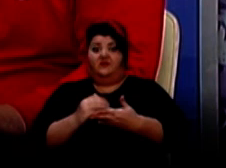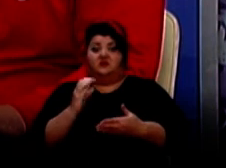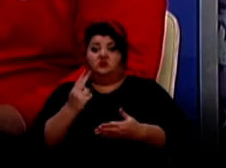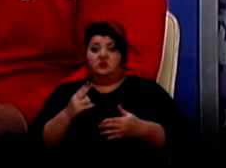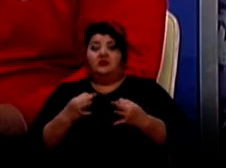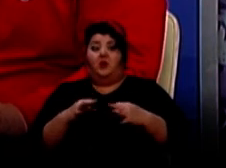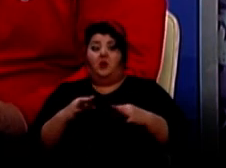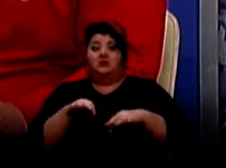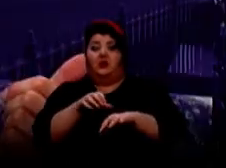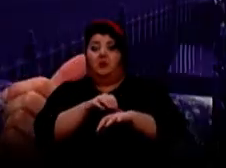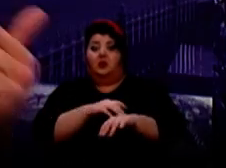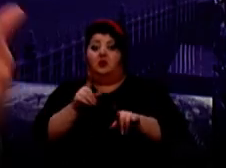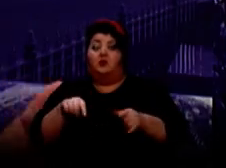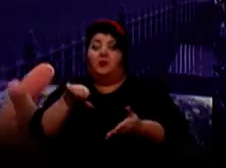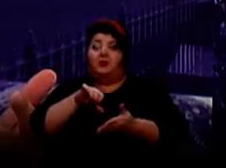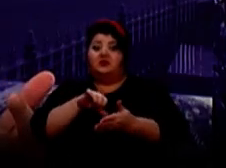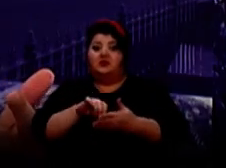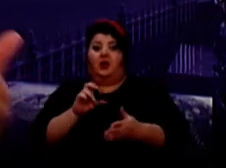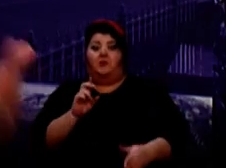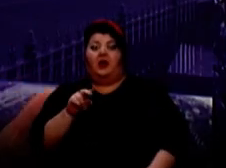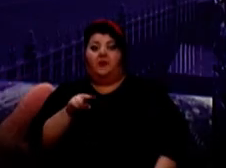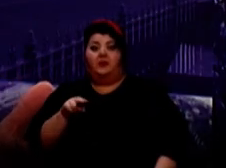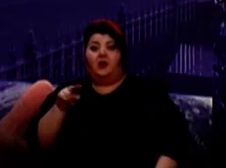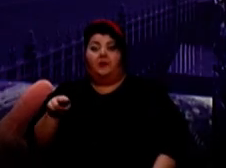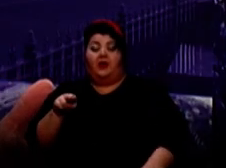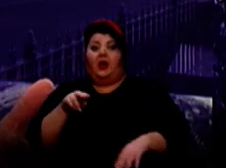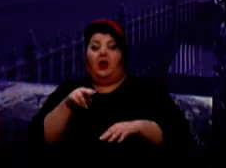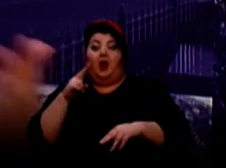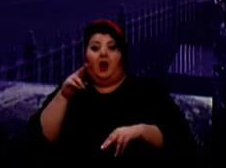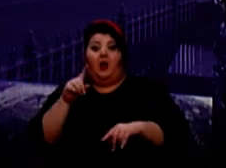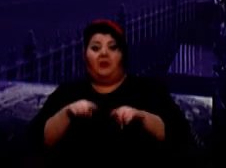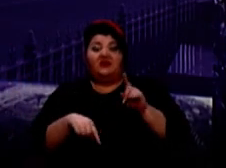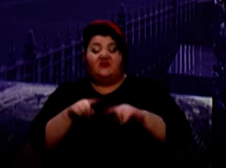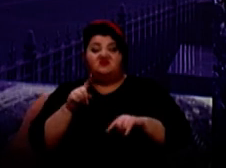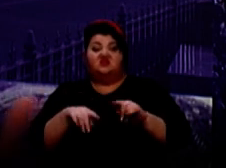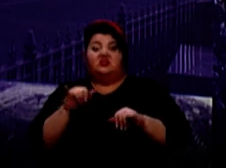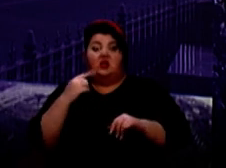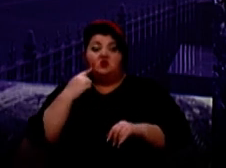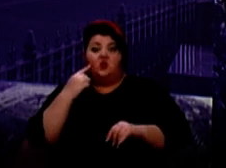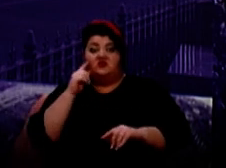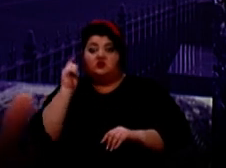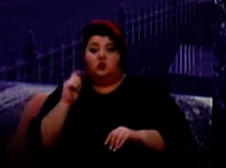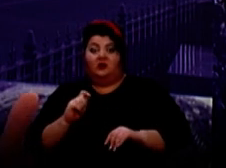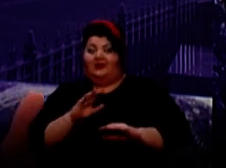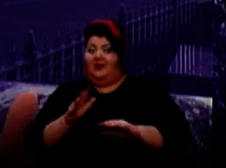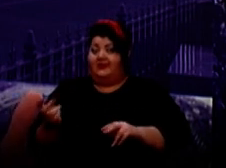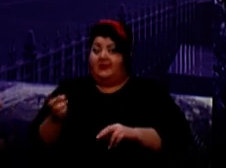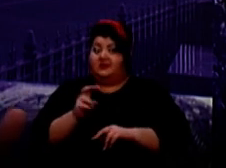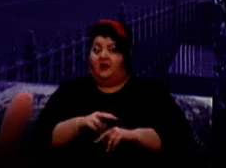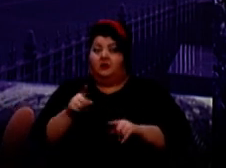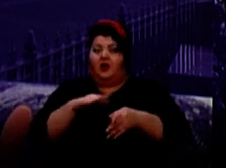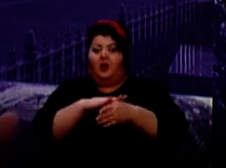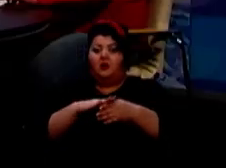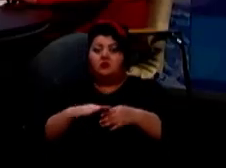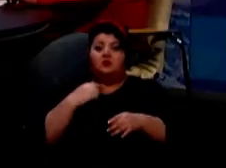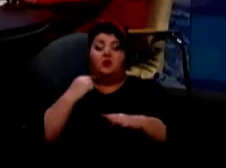Проте представники від БПП, Батьківщини і Совісті України не з'явились. І, відповідно, кворуму на цій депутатській комісії для